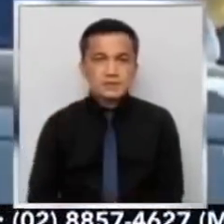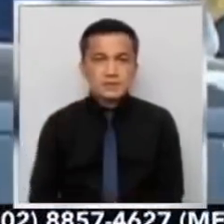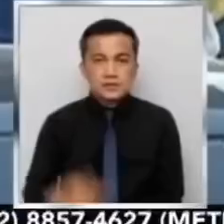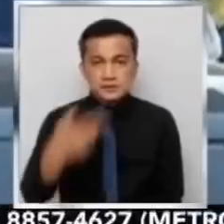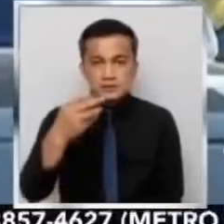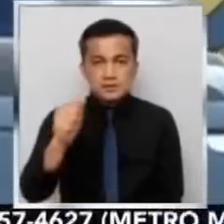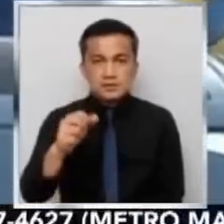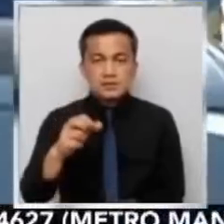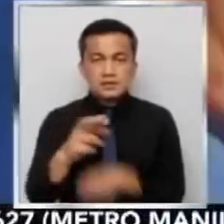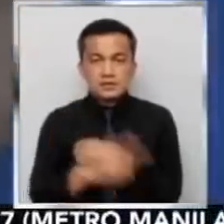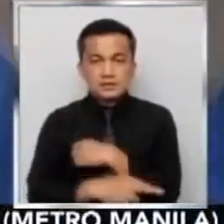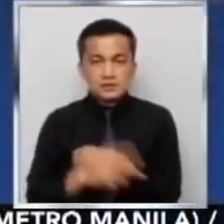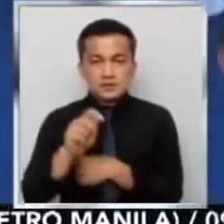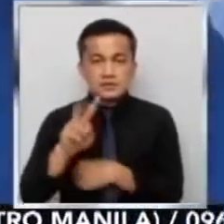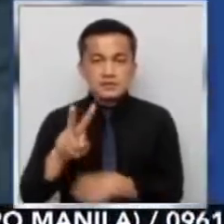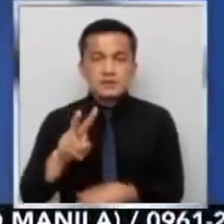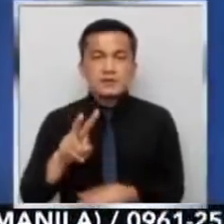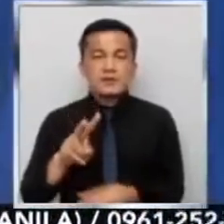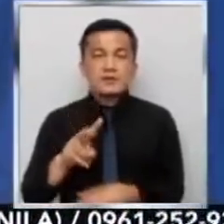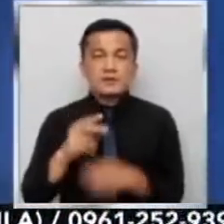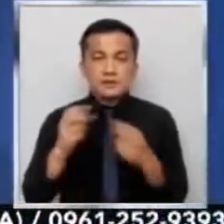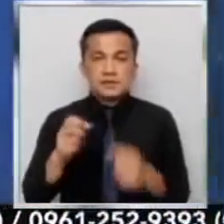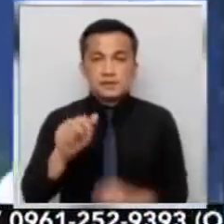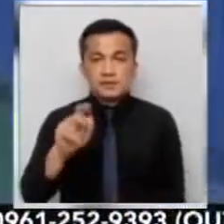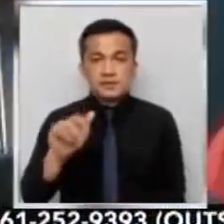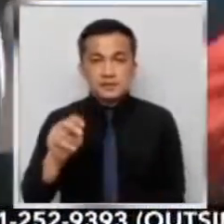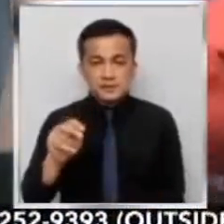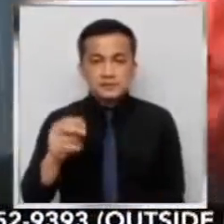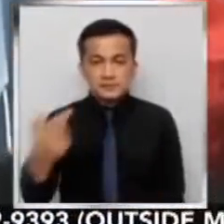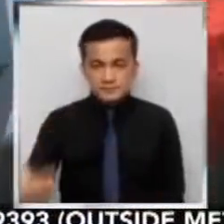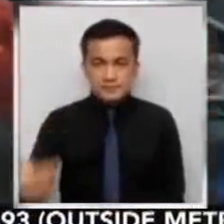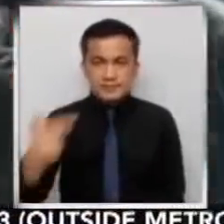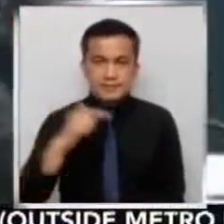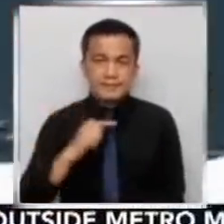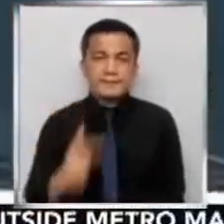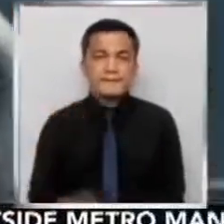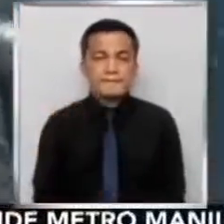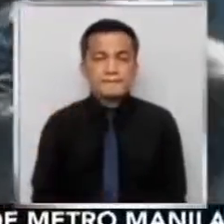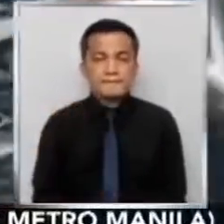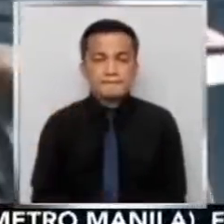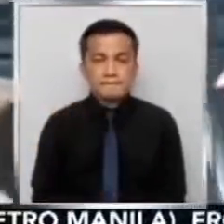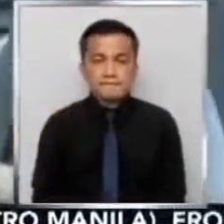Balitang Amyanan, Russell Simorio, nakatutok, 24 oras.